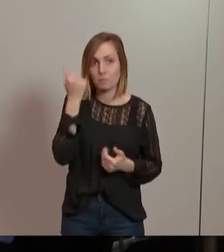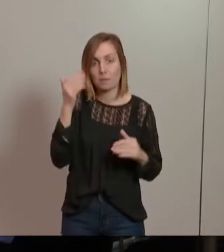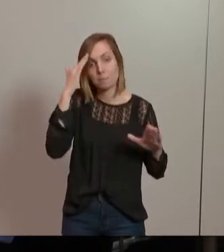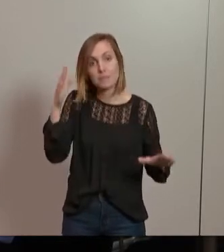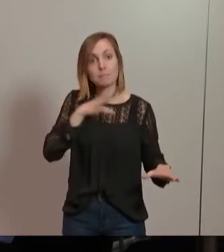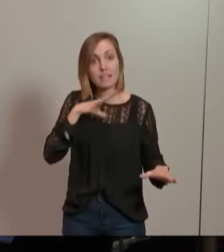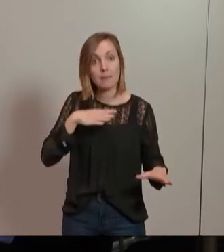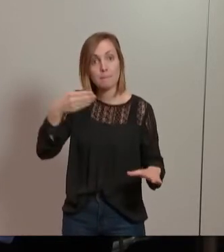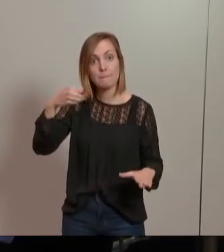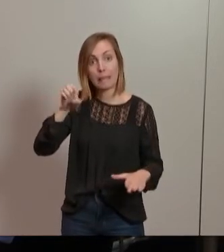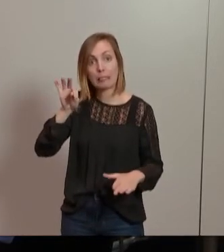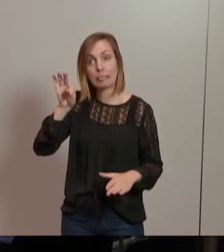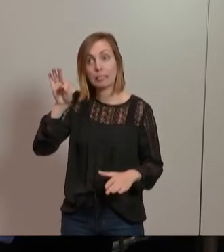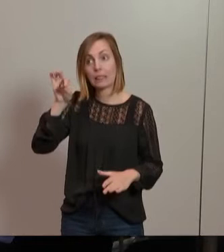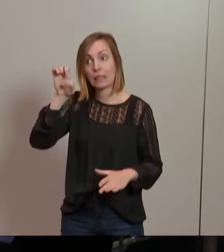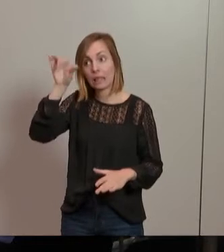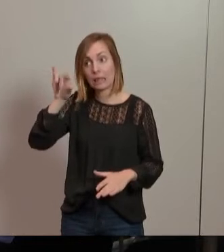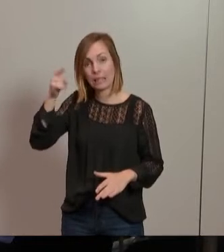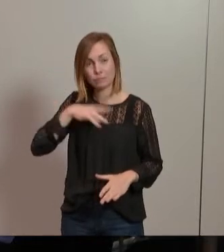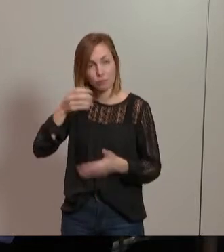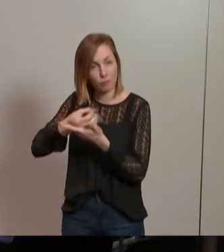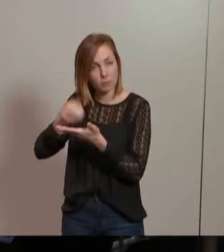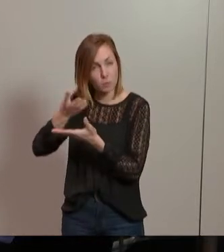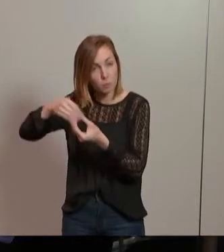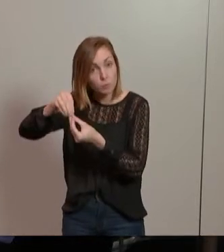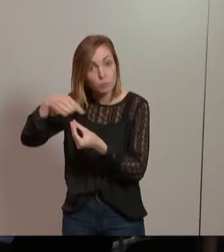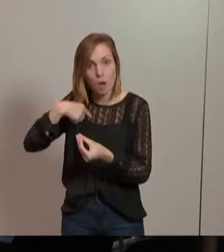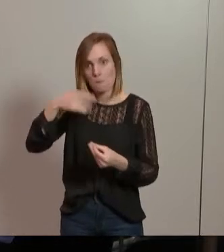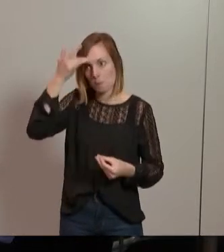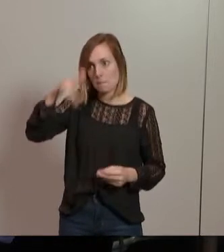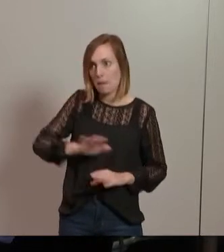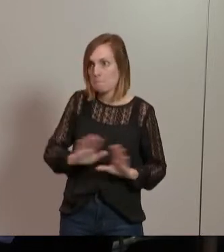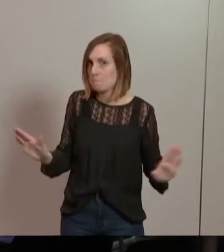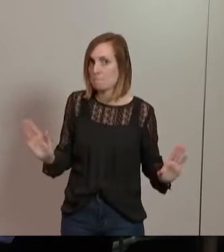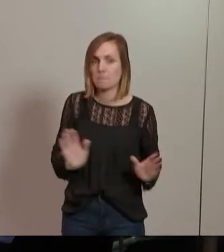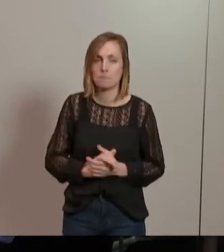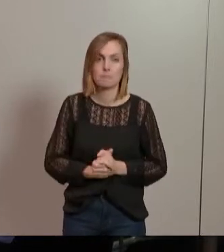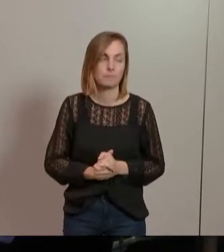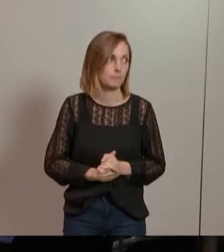Mme Métayer a des informations complémentaires à ce sujet. Moi, je n'en ai pas à mon niveau pour le moment.